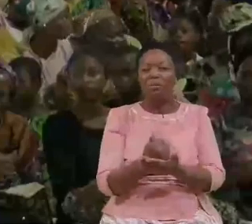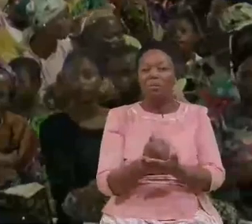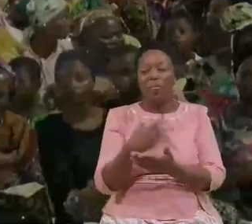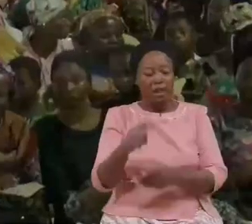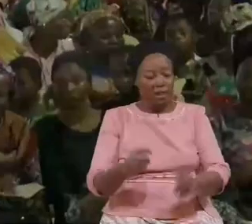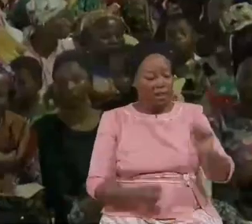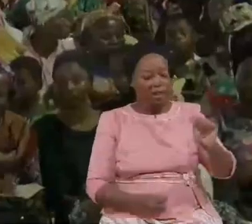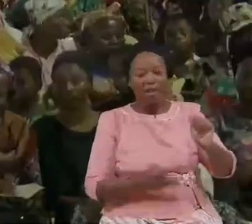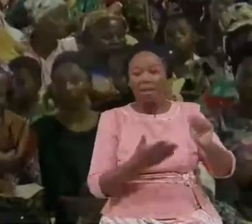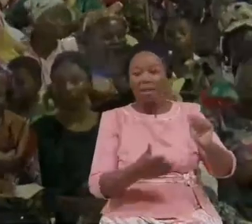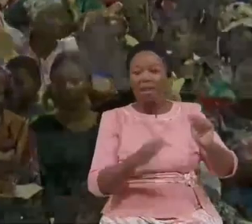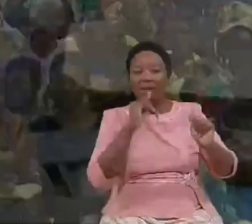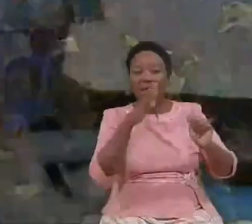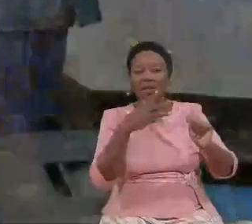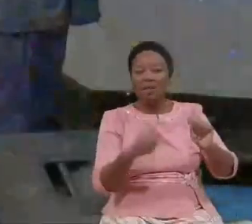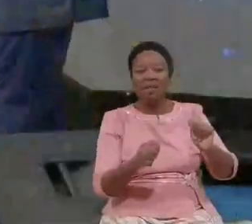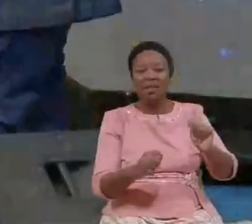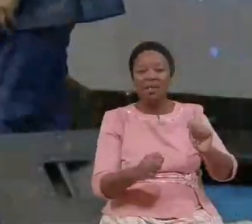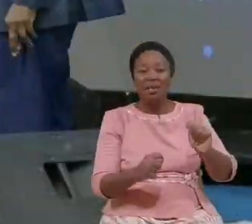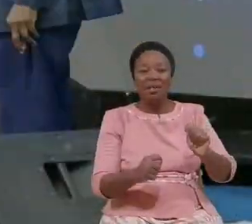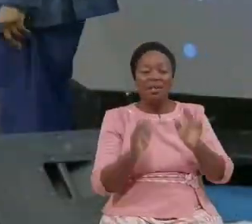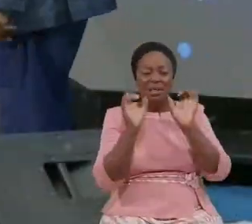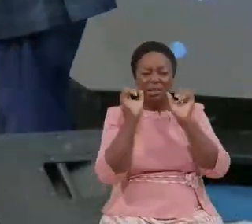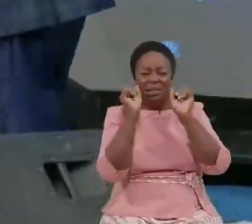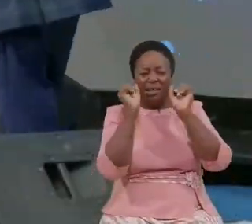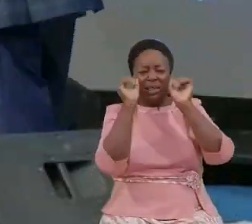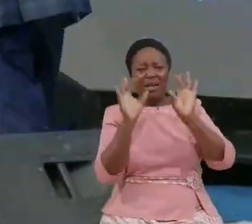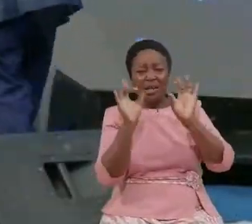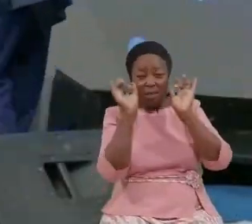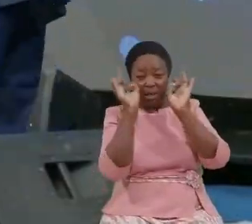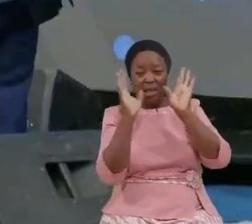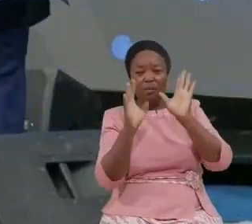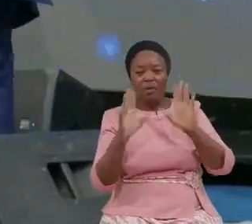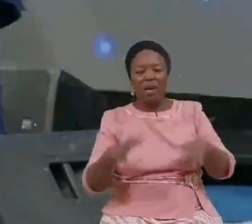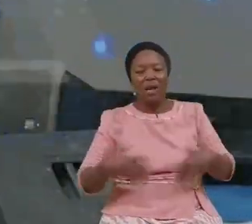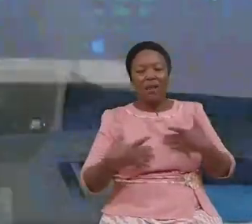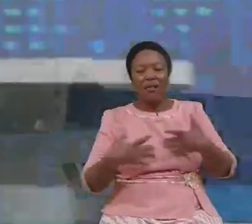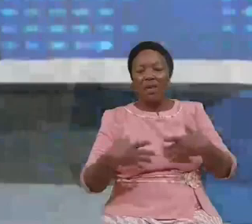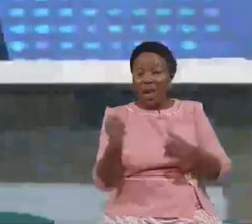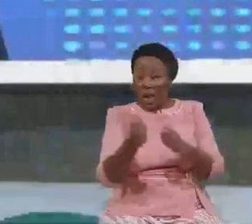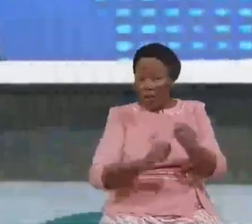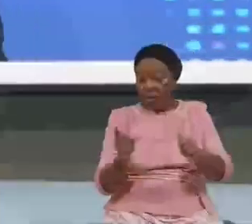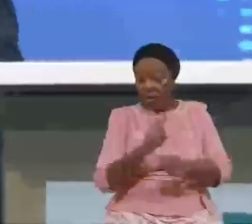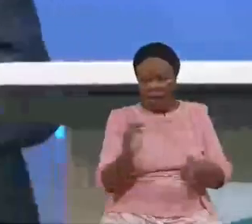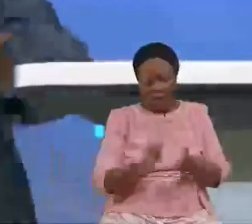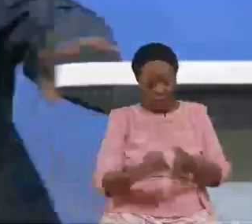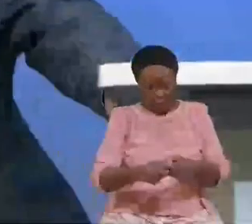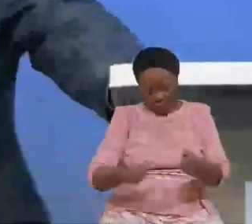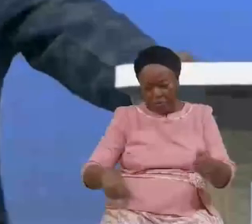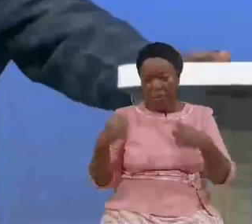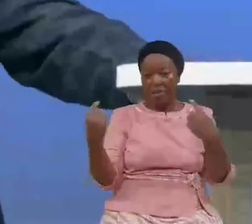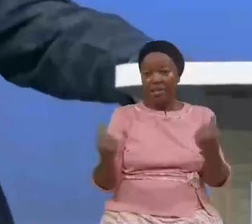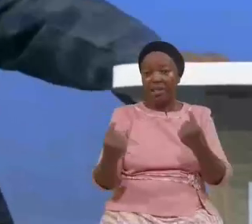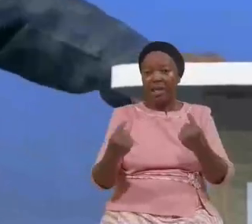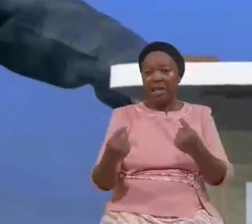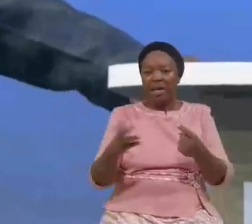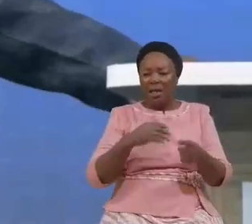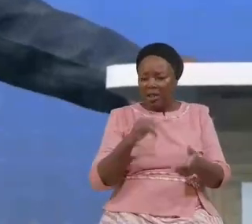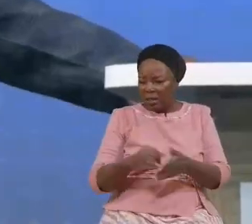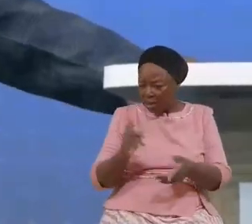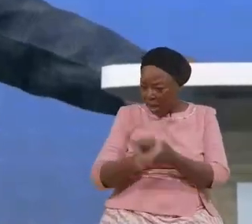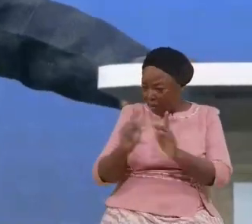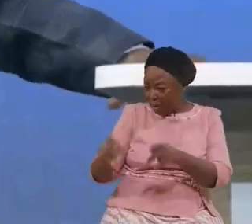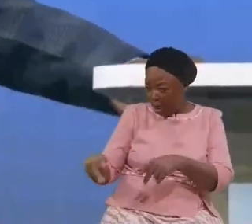ensuite c'est la vie terrible la vie terrible tout le monde l'évite il est Monsieur